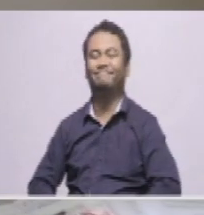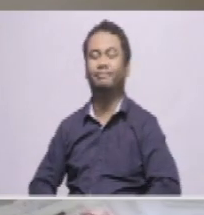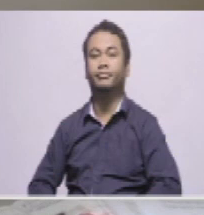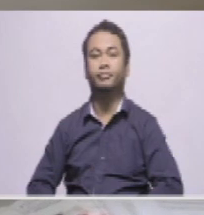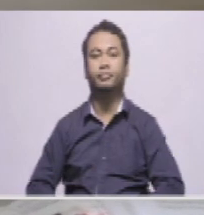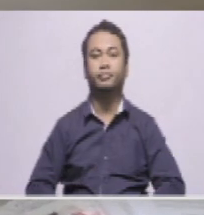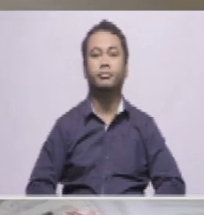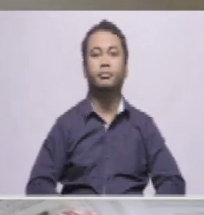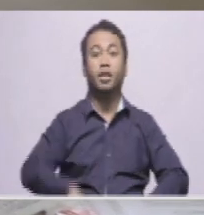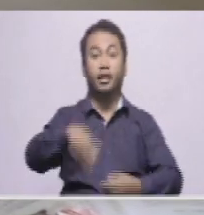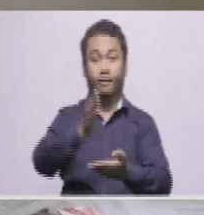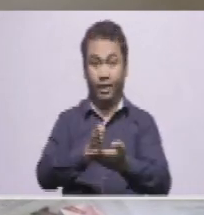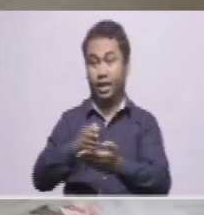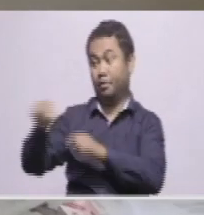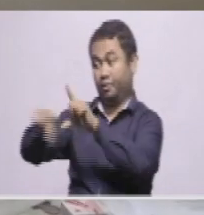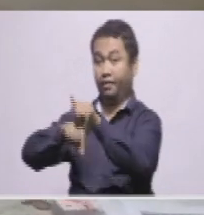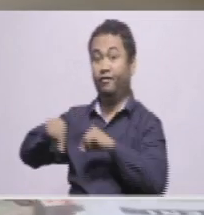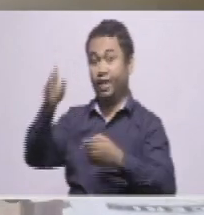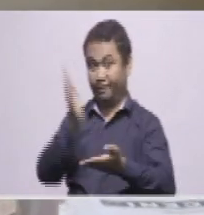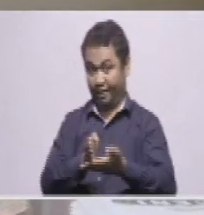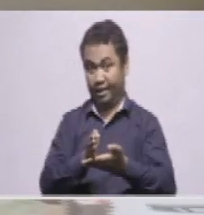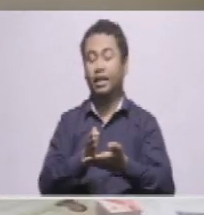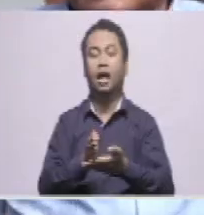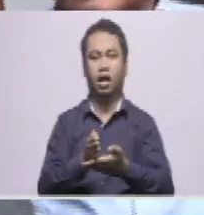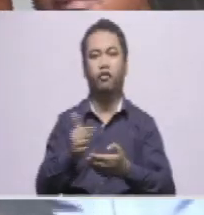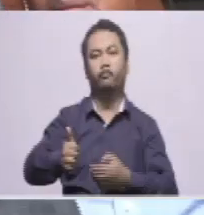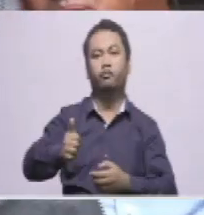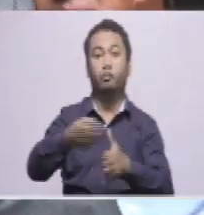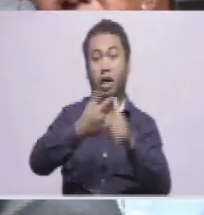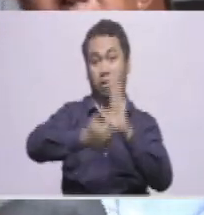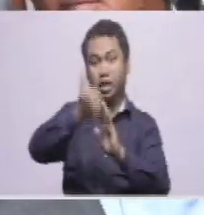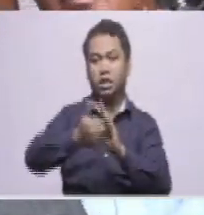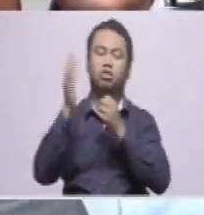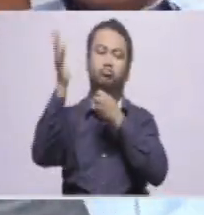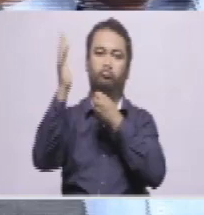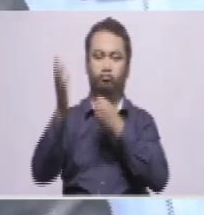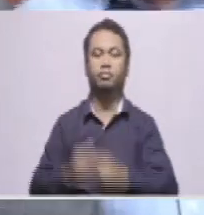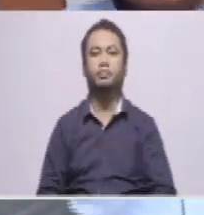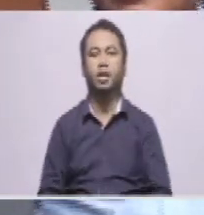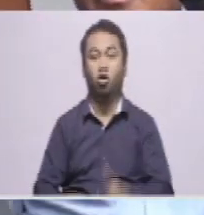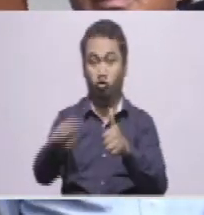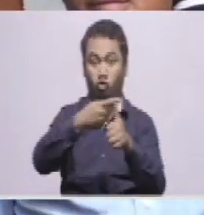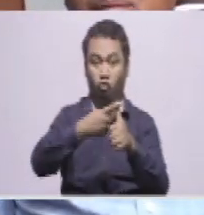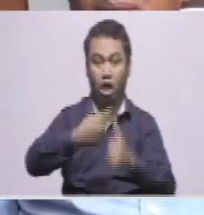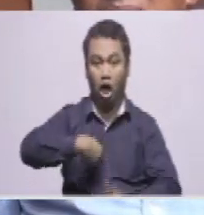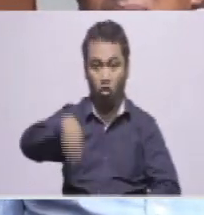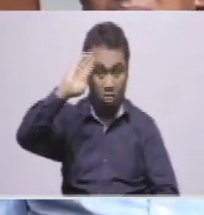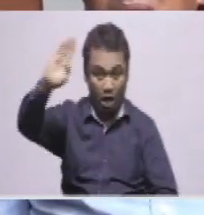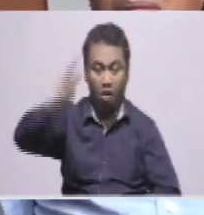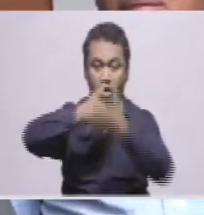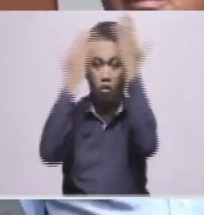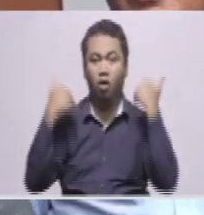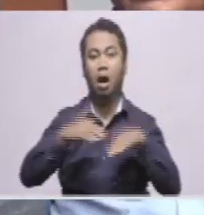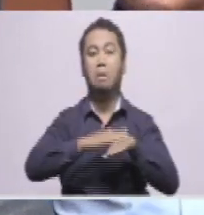Mitodika manokana tamin'ny vahoaka malagasy ny Premier Ministra taorianan'izay. Ny zava-dehibe aloha dia miarabany vahoaka malagasy ny tenako